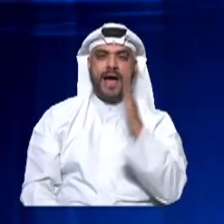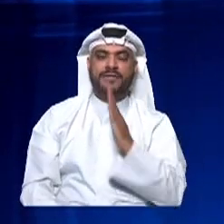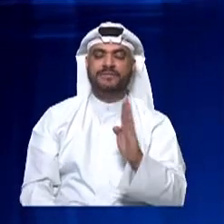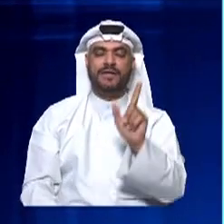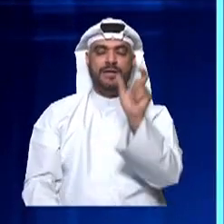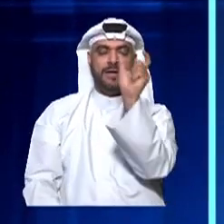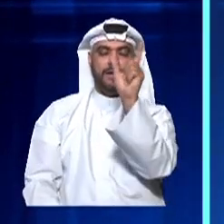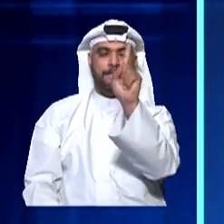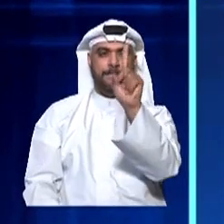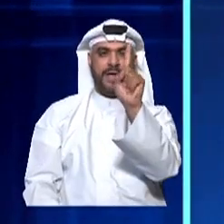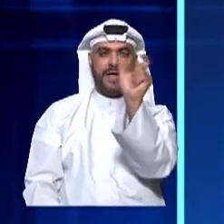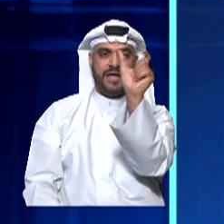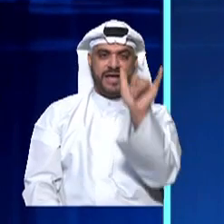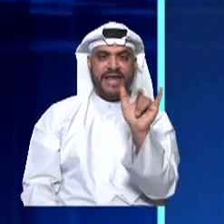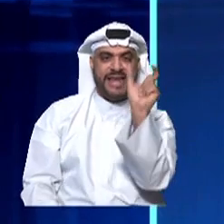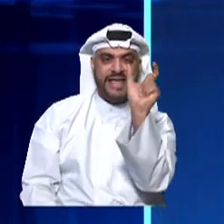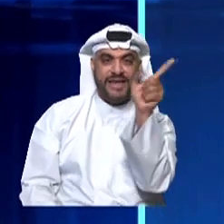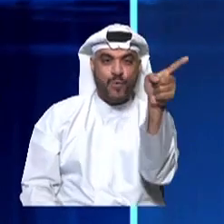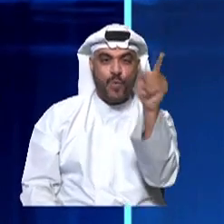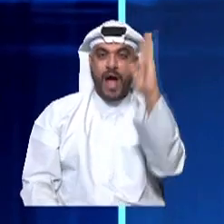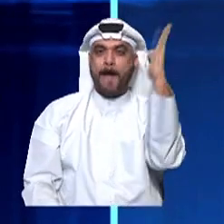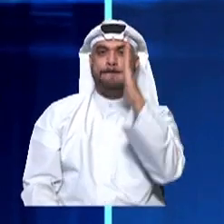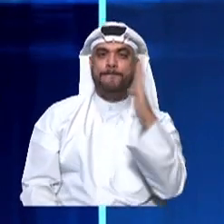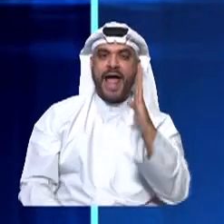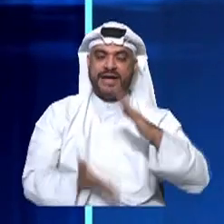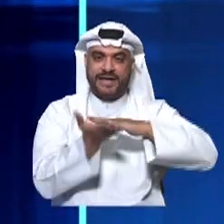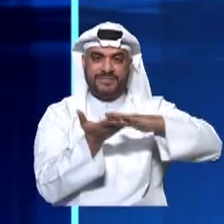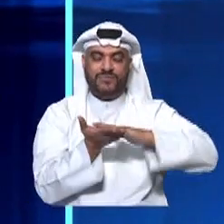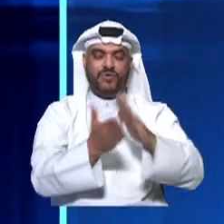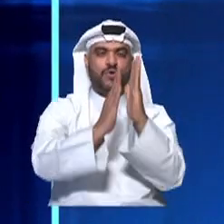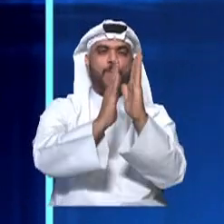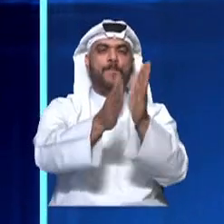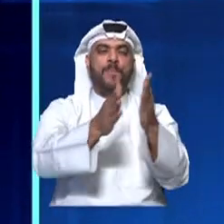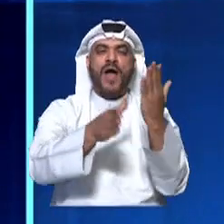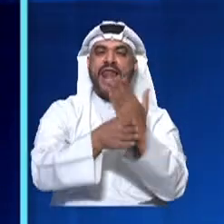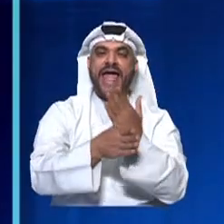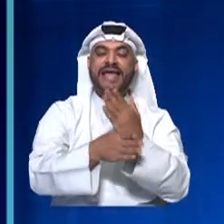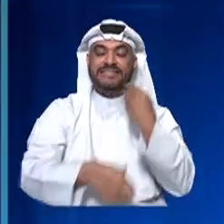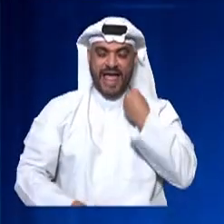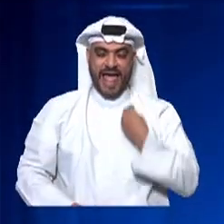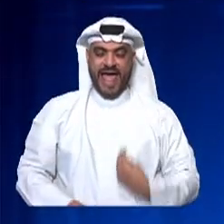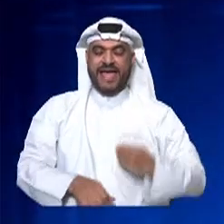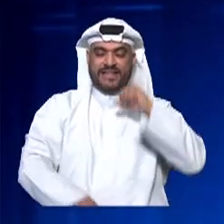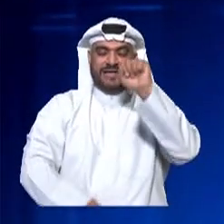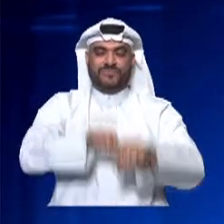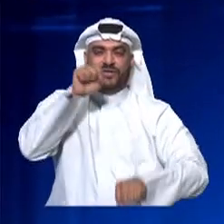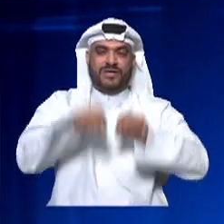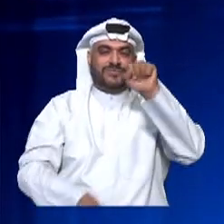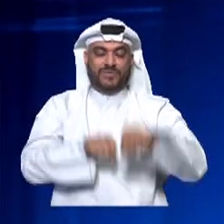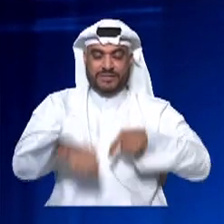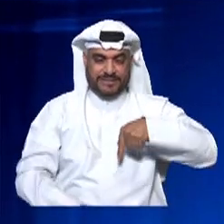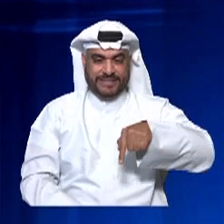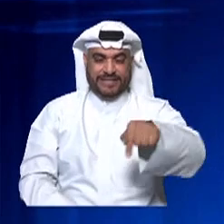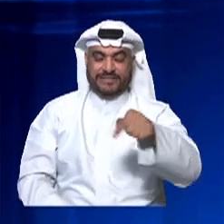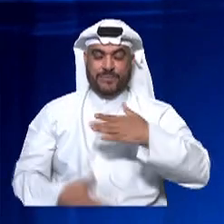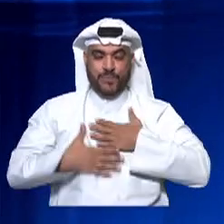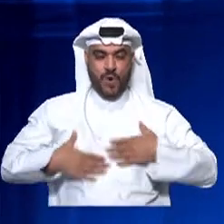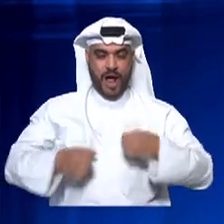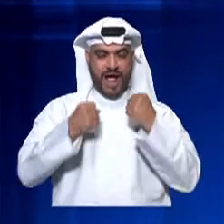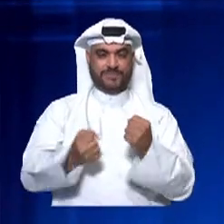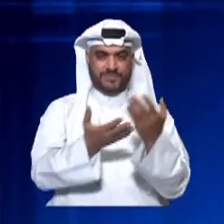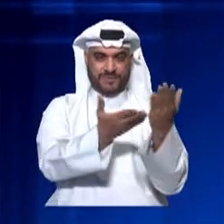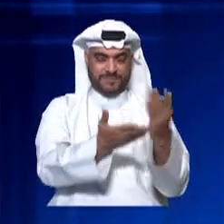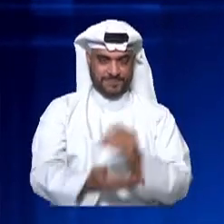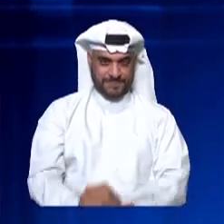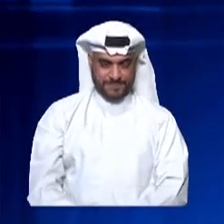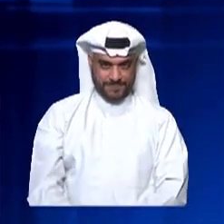الصديقة. ضمنها سمو حفظه الله خالص تهانيه بمناسبة العيد الوطني لبلاده راجيا لفخامته وافر الصحة